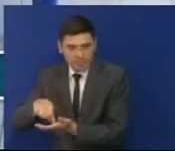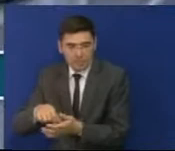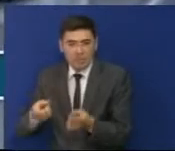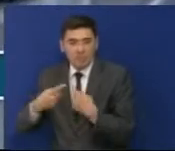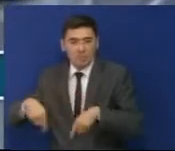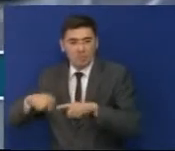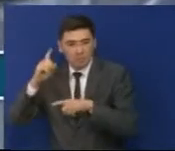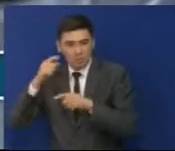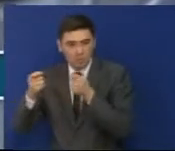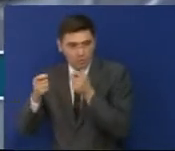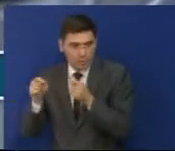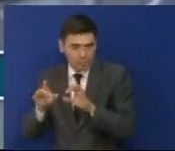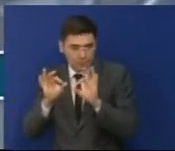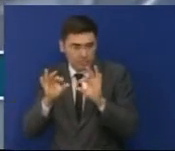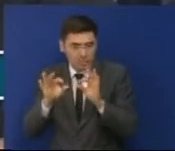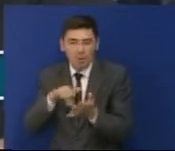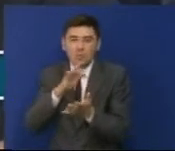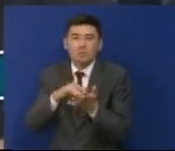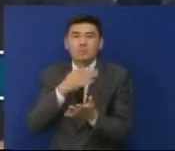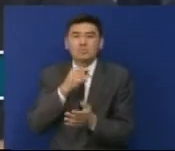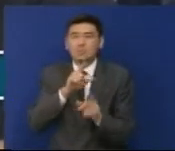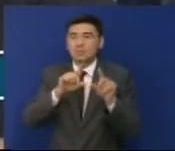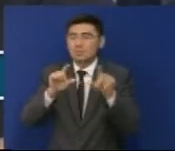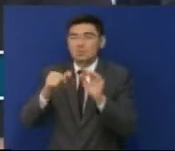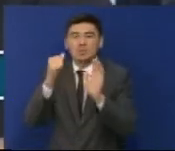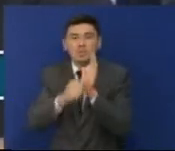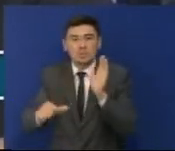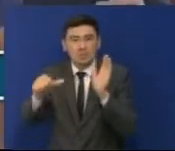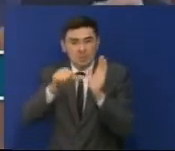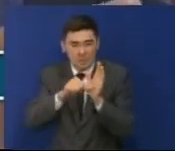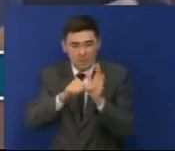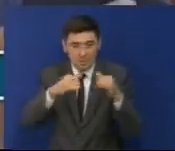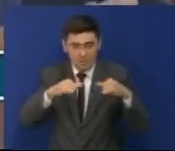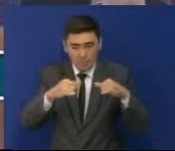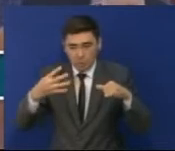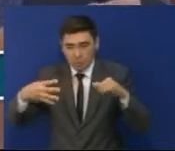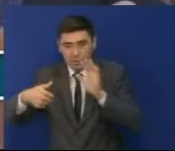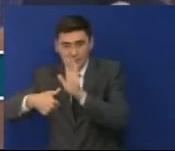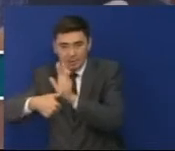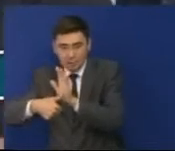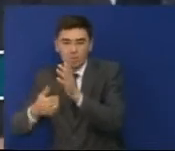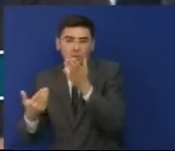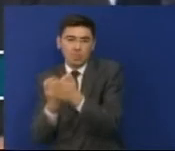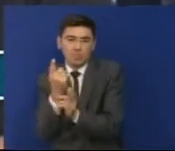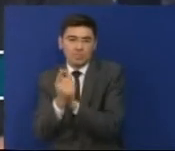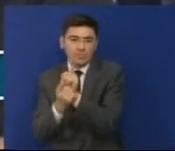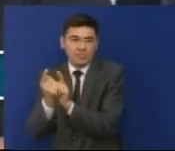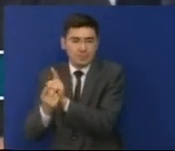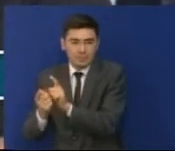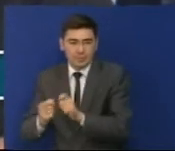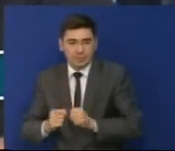жетекшісінің келтіруінше, қала мектептеріндегі 66 асхананың 46-сын жаңарту жоспарланған.